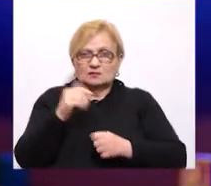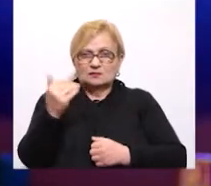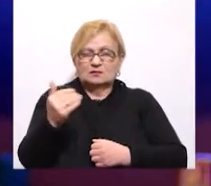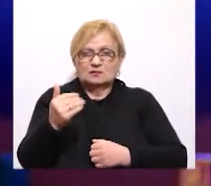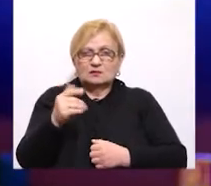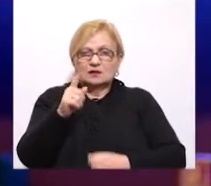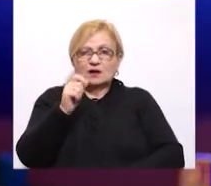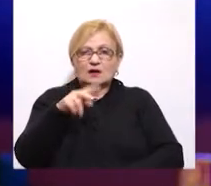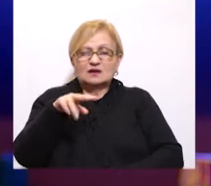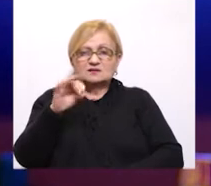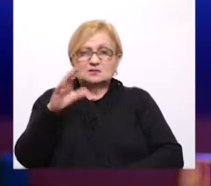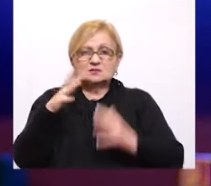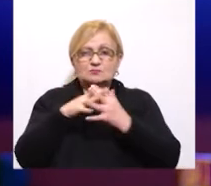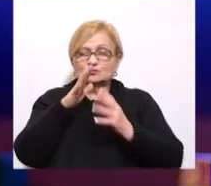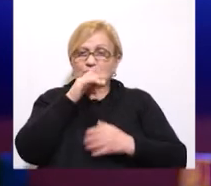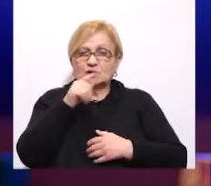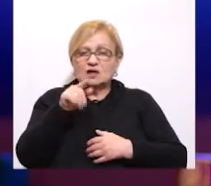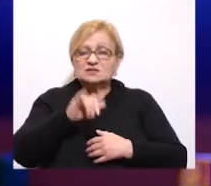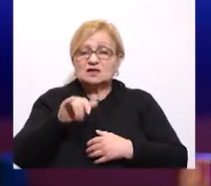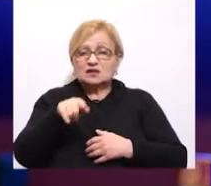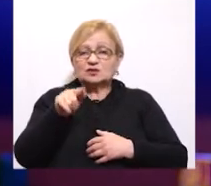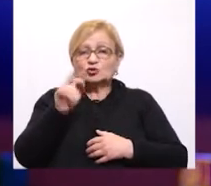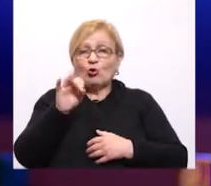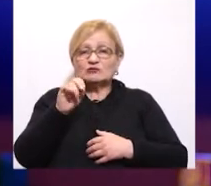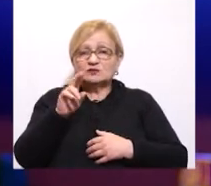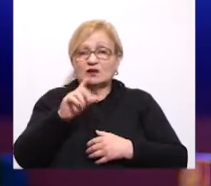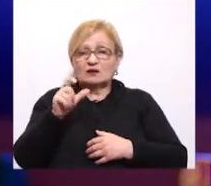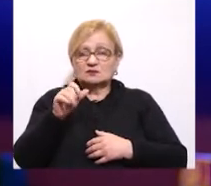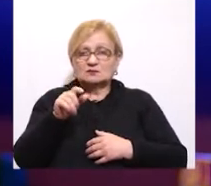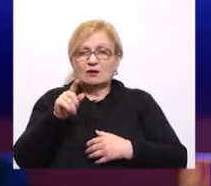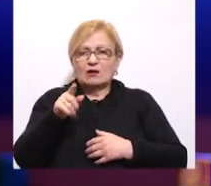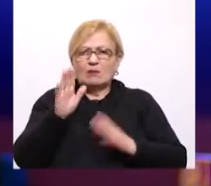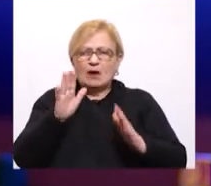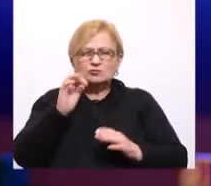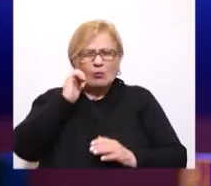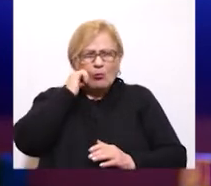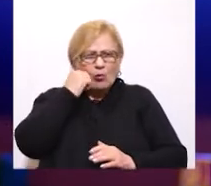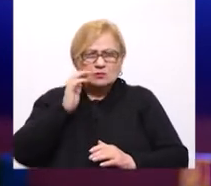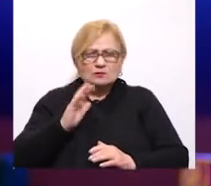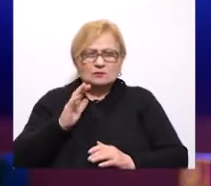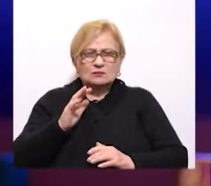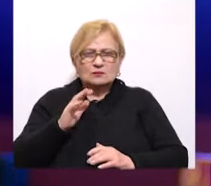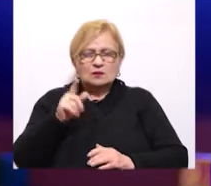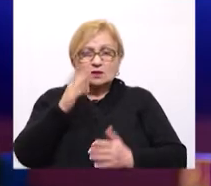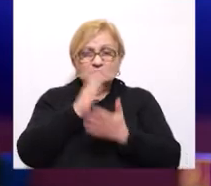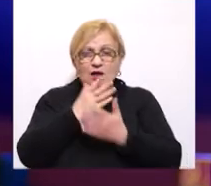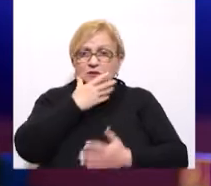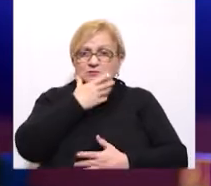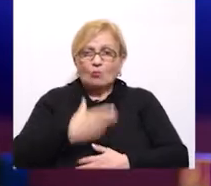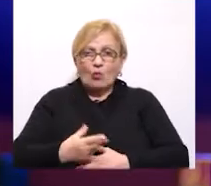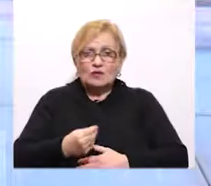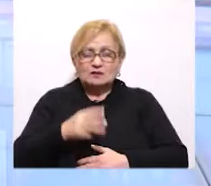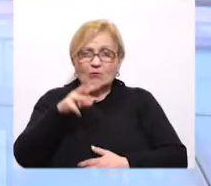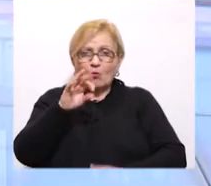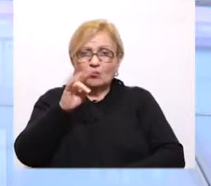ჰალისის ბრძოლის დროს, სადაც თორნიკე ერისთავი არა მარტო მოხუცია, არამედ მონაზონიც არის